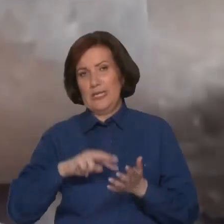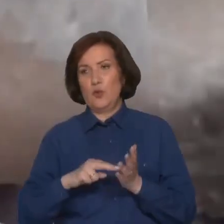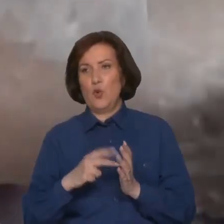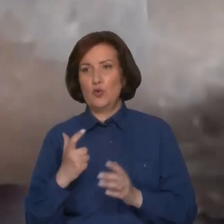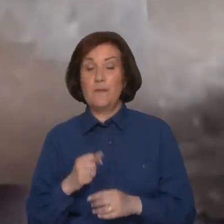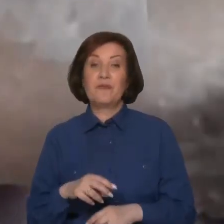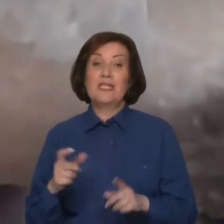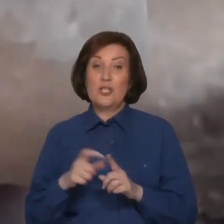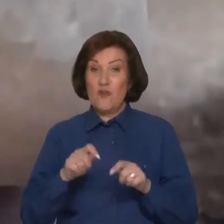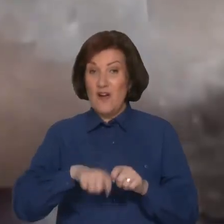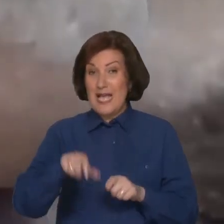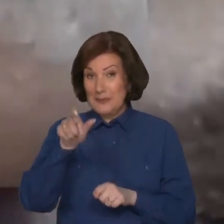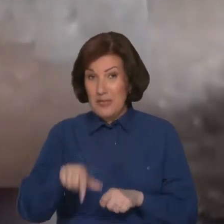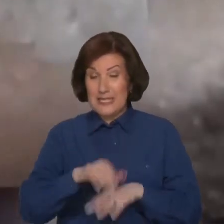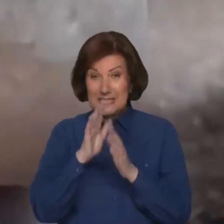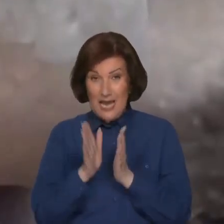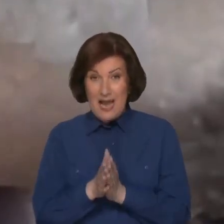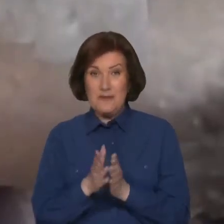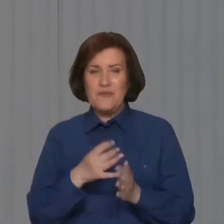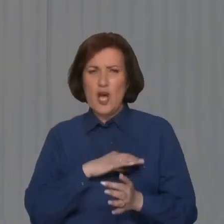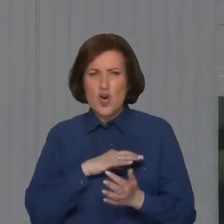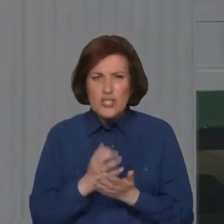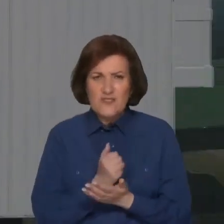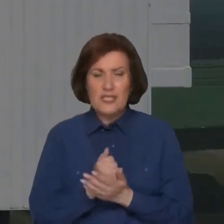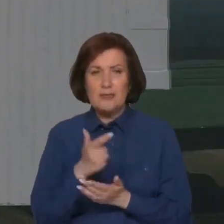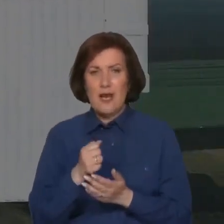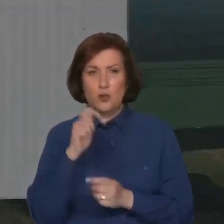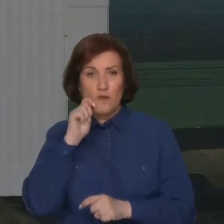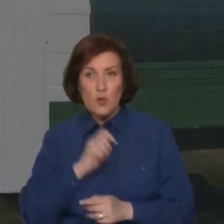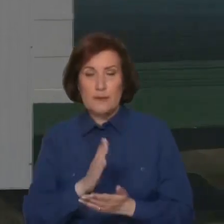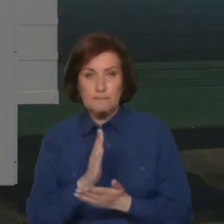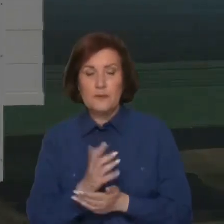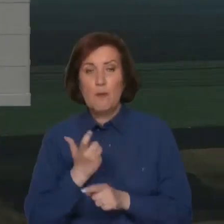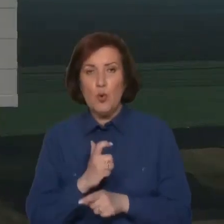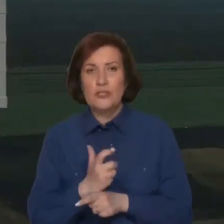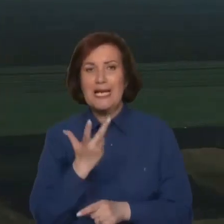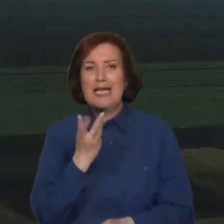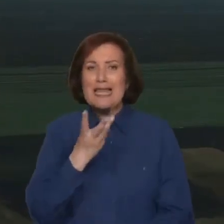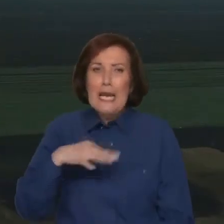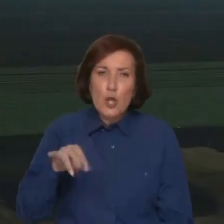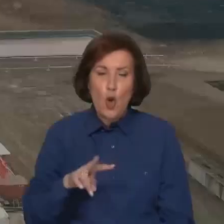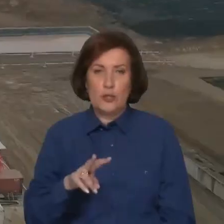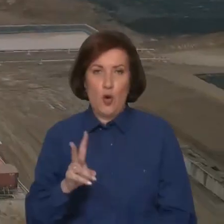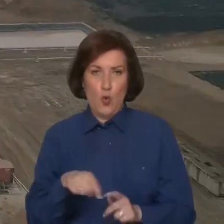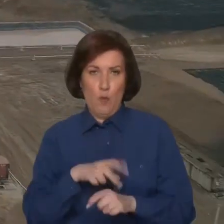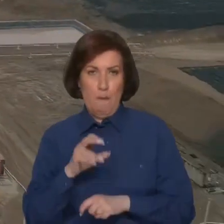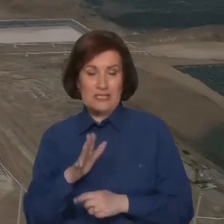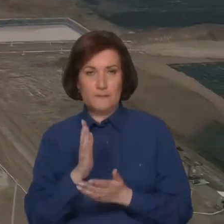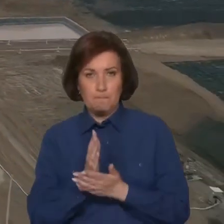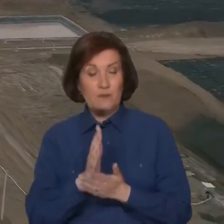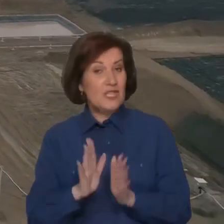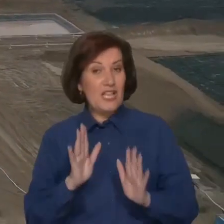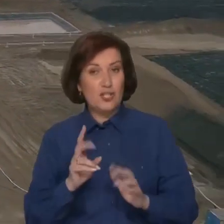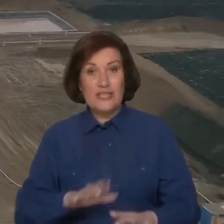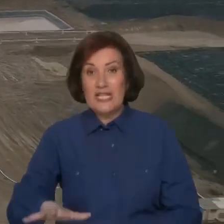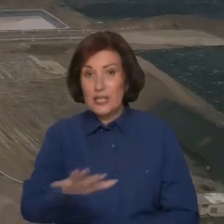економіку. За словами експерта, загальний об'єм розвіданих запасів газу в Україні становить понад трильйон кубометрів. Вони розташовані не